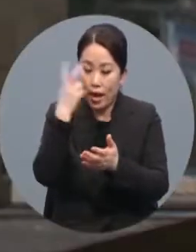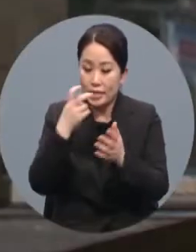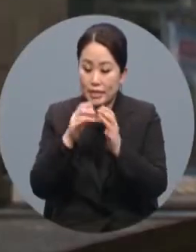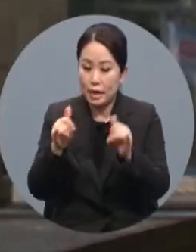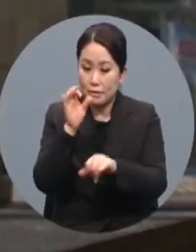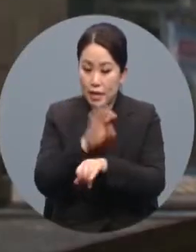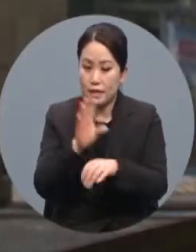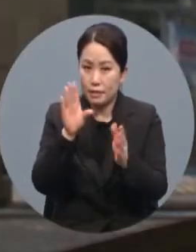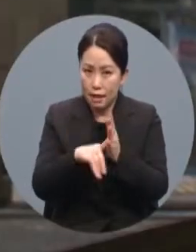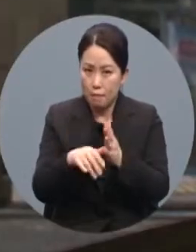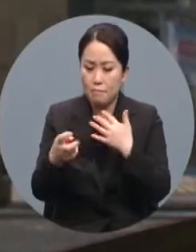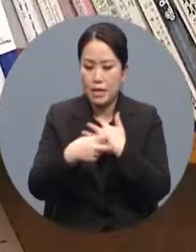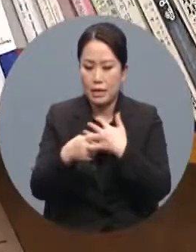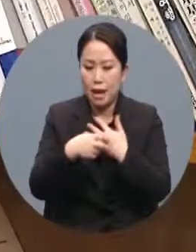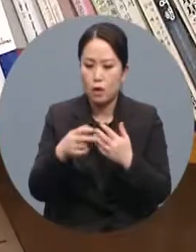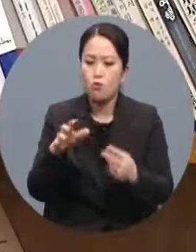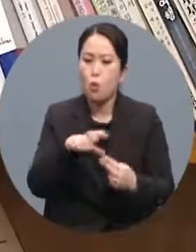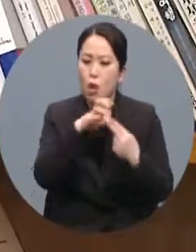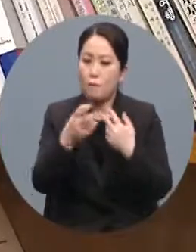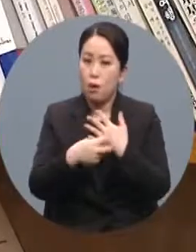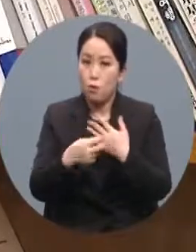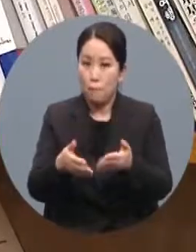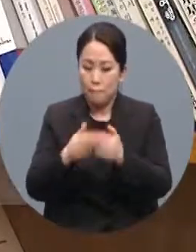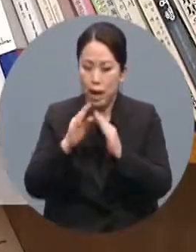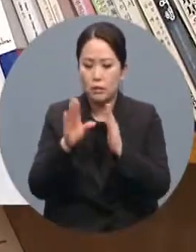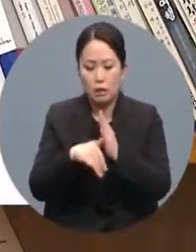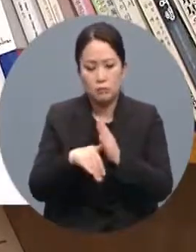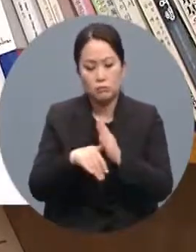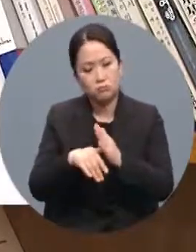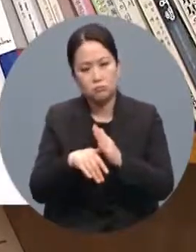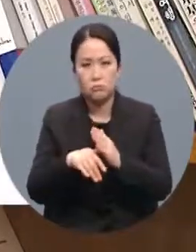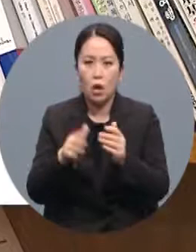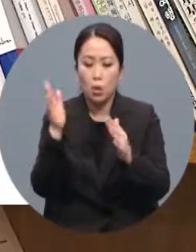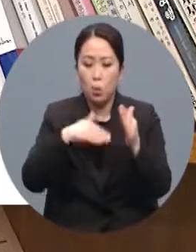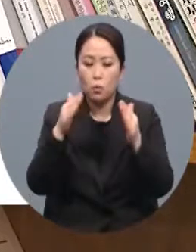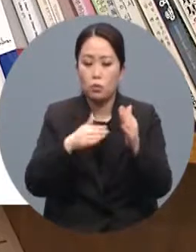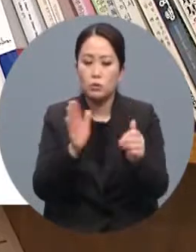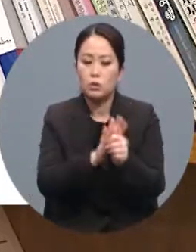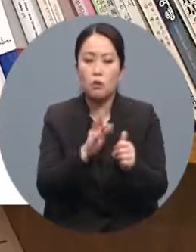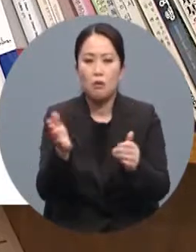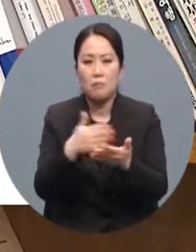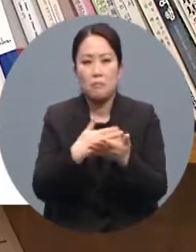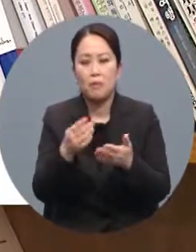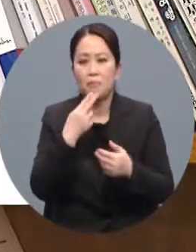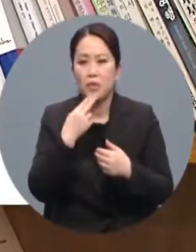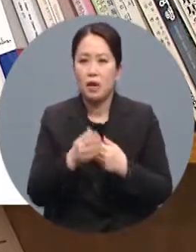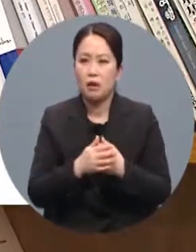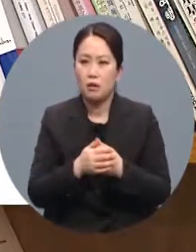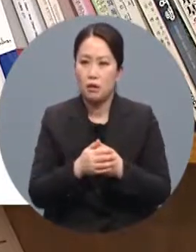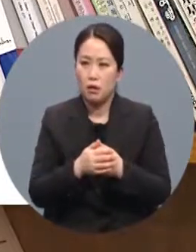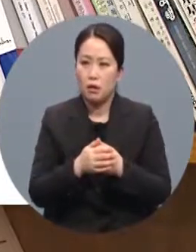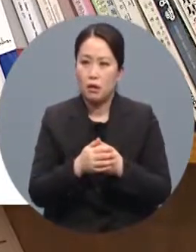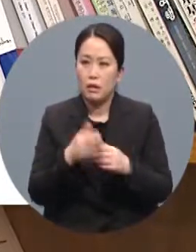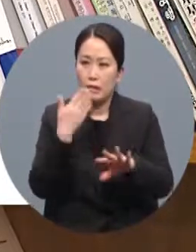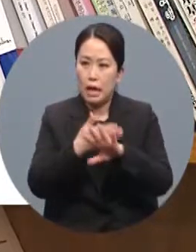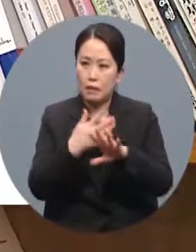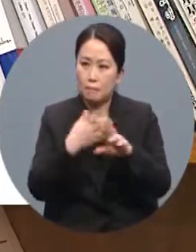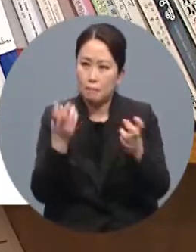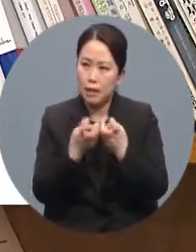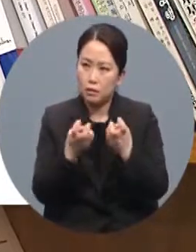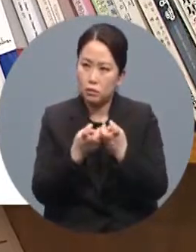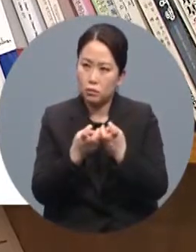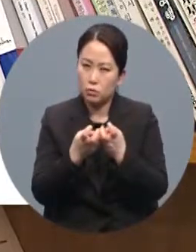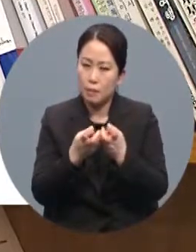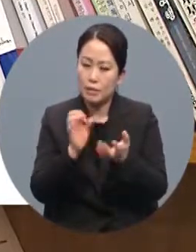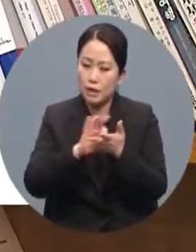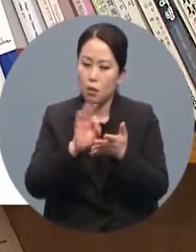어려워 집니다 다른 방식의 어떤 수익을 창출할 수 있는 오기가 세워질 가능성이 높아서 500 100원이 아니면 뭐